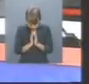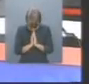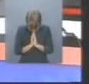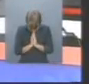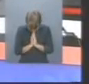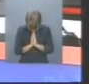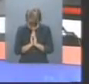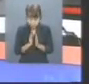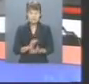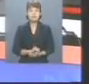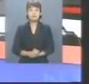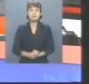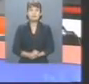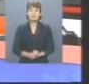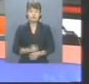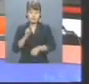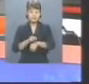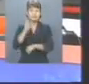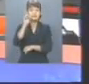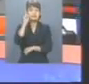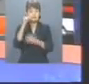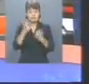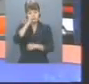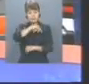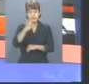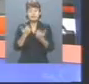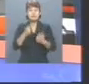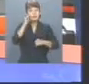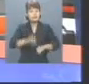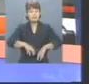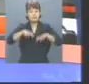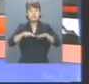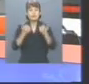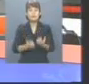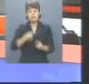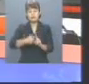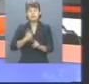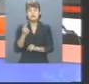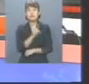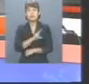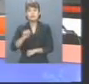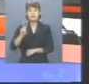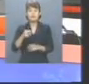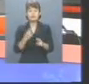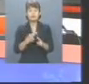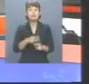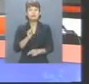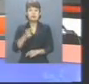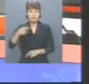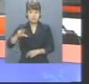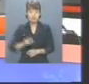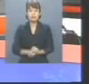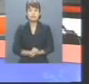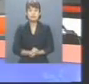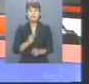ดีค่ะ สวัสดีค่ะข่าวเที่ยงไทย PBS ฝ่าวิกฤตน้ำท่วมวันนี้12พฤศจิกายน2554ดิฉันพึ่งนภาคล้องพยาบาลและคุณสิริ